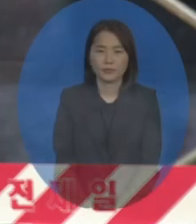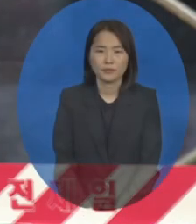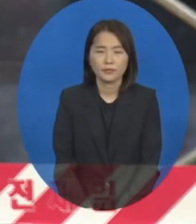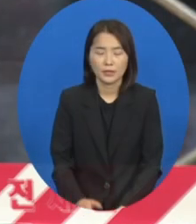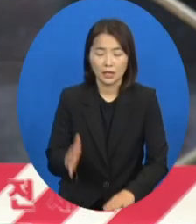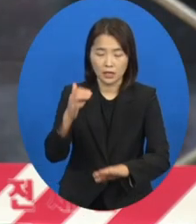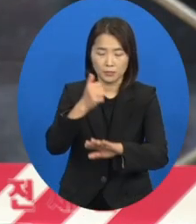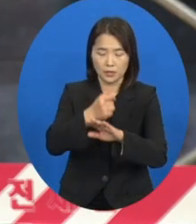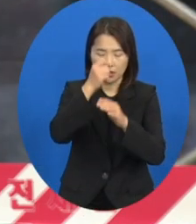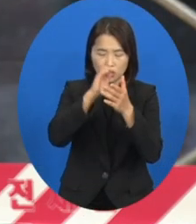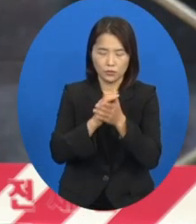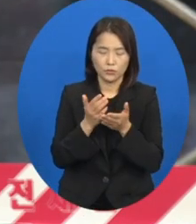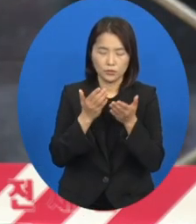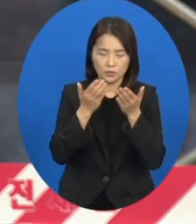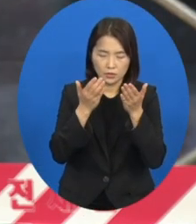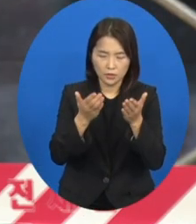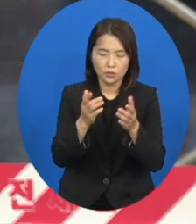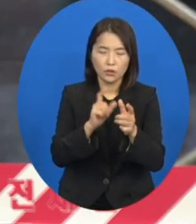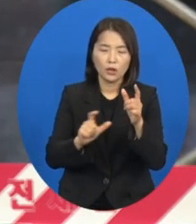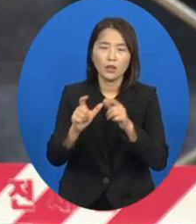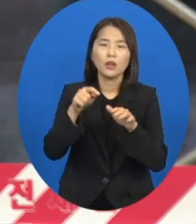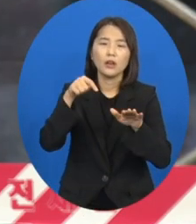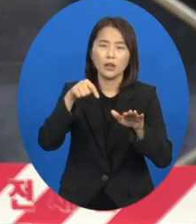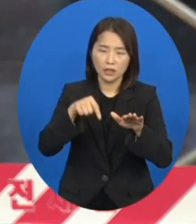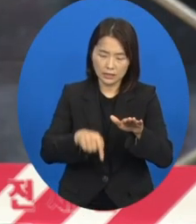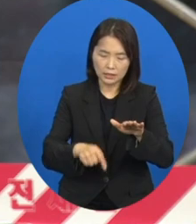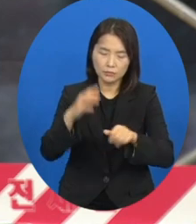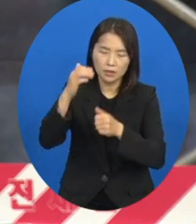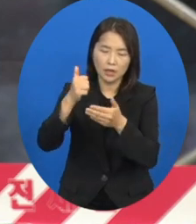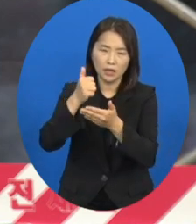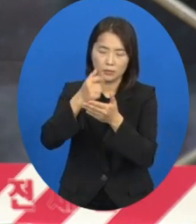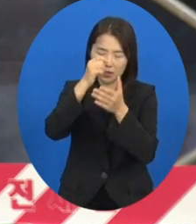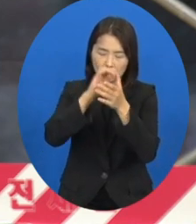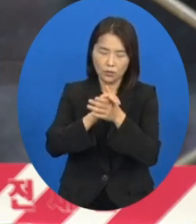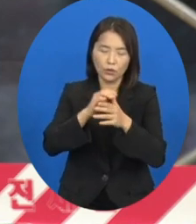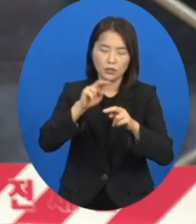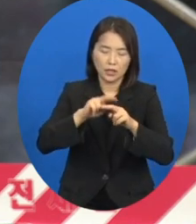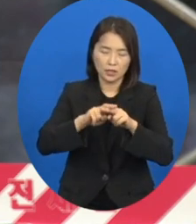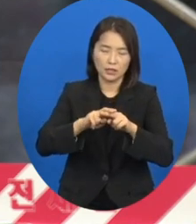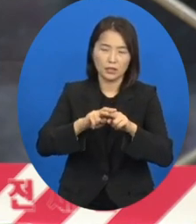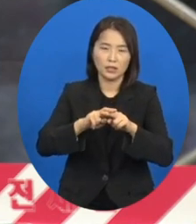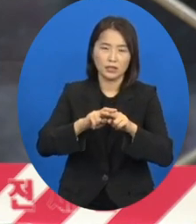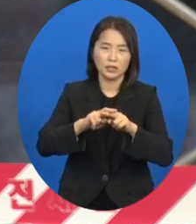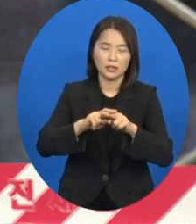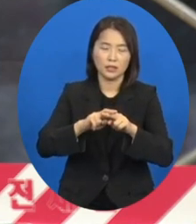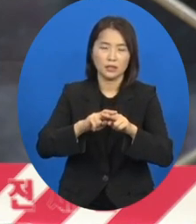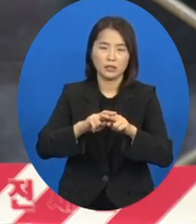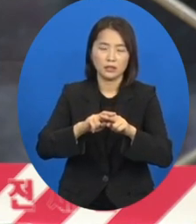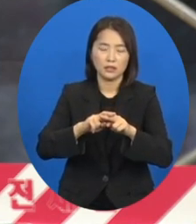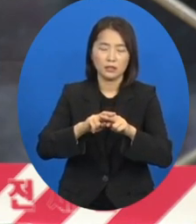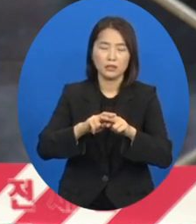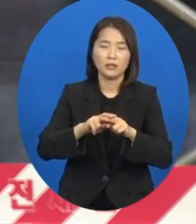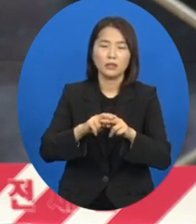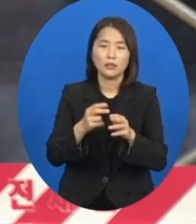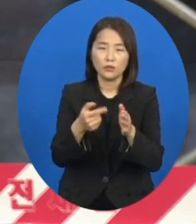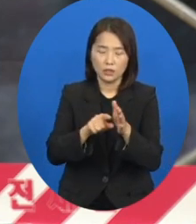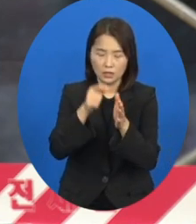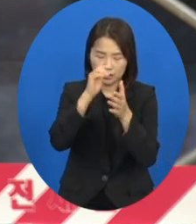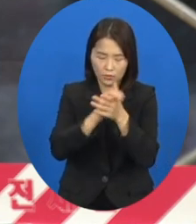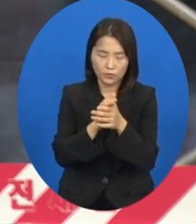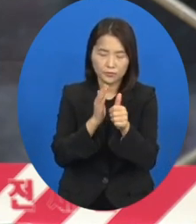이 시간 마지막으로 기도하고 더 깊은 하나님의 기도의 자리로 나아가시게 되길 원합니다. 이 시간 우리 교회를 위해서 기도하기